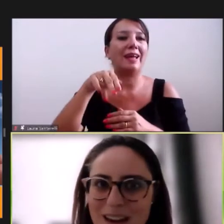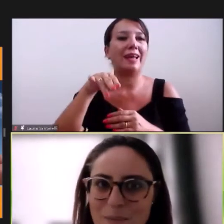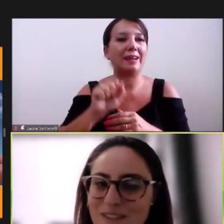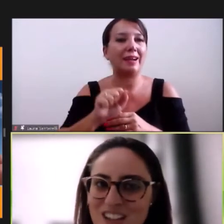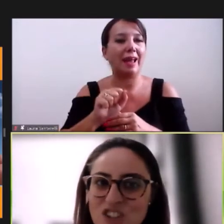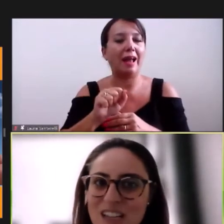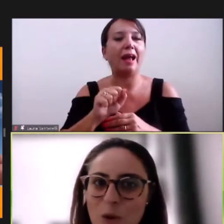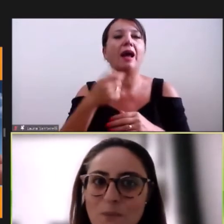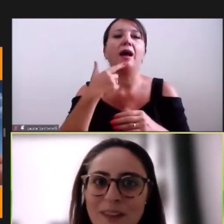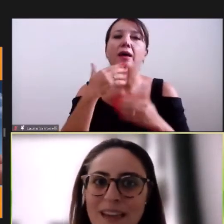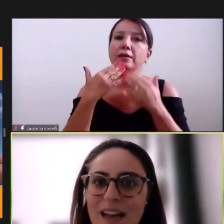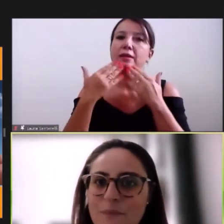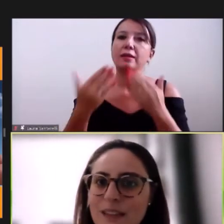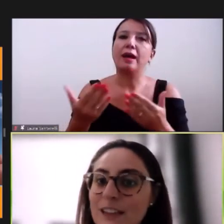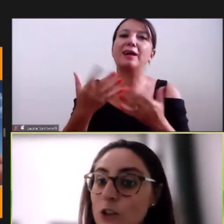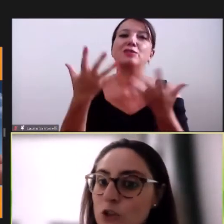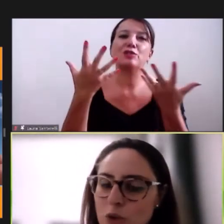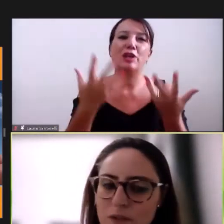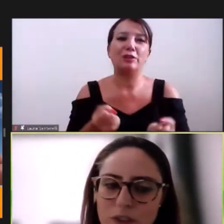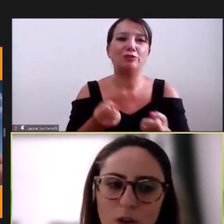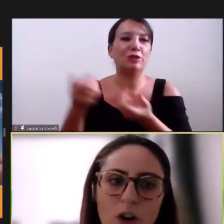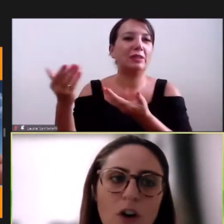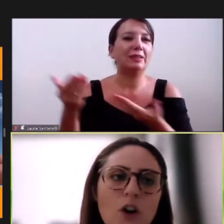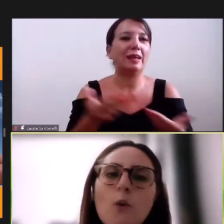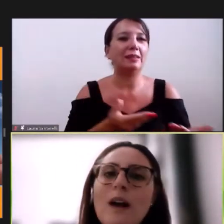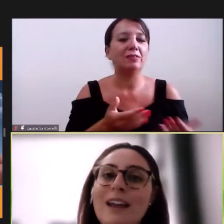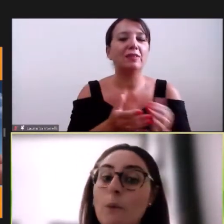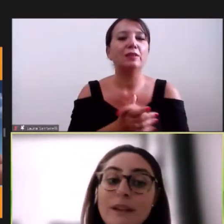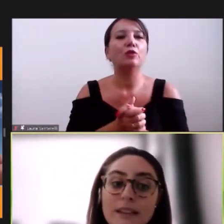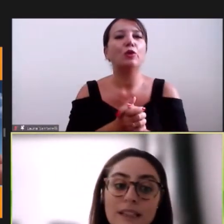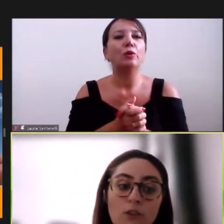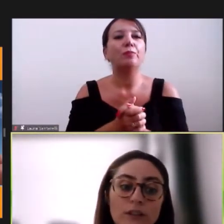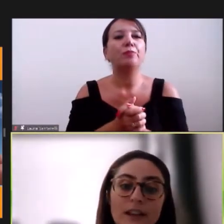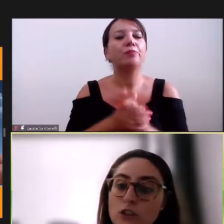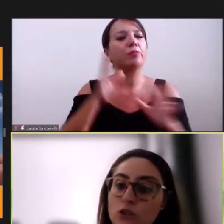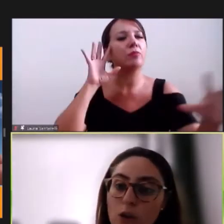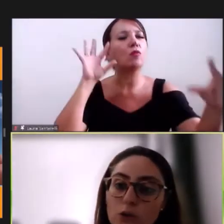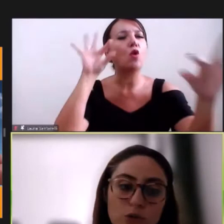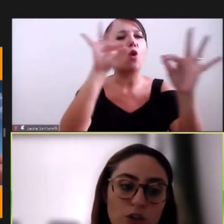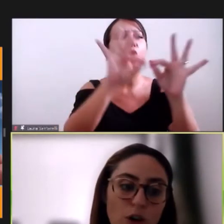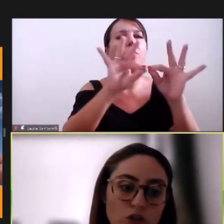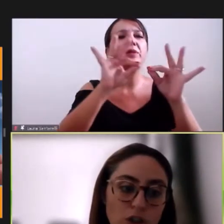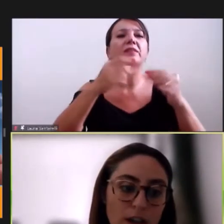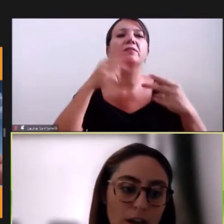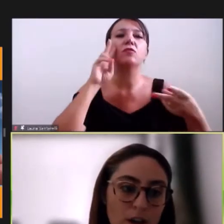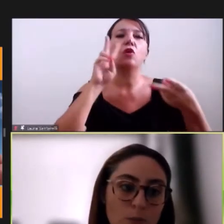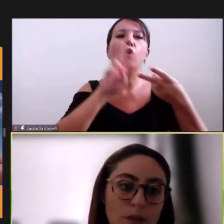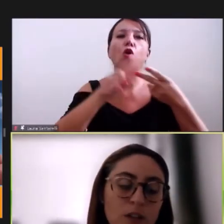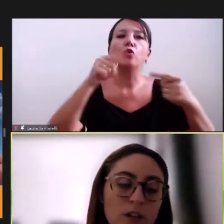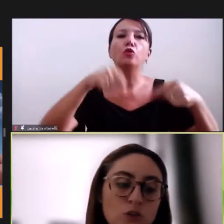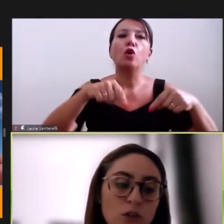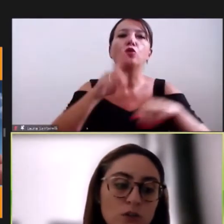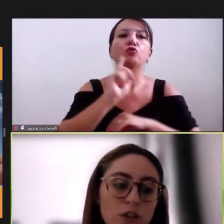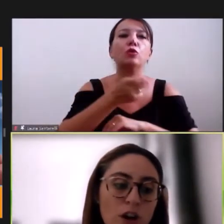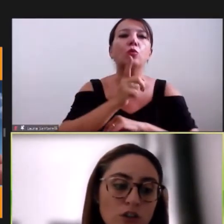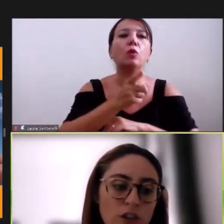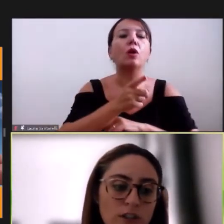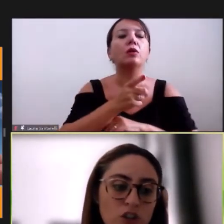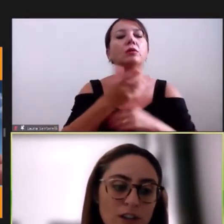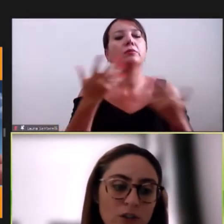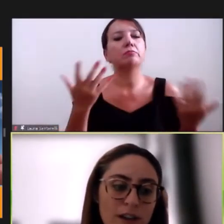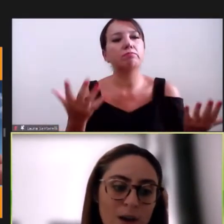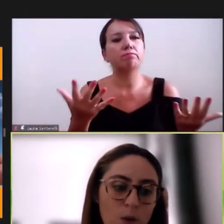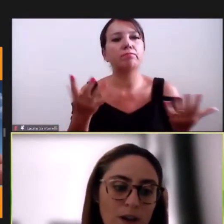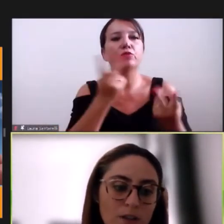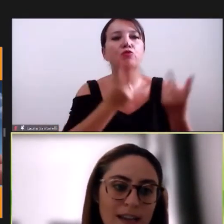appunto per aver accettato il nostro invito. Qual è l'obiettivo del nostro incontro di oggi? L'obiettivo del nostro incontro di oggi